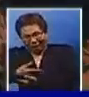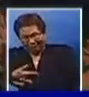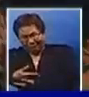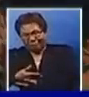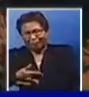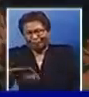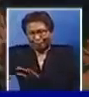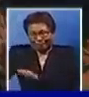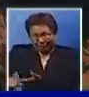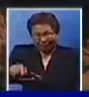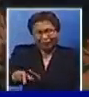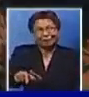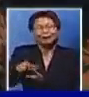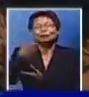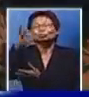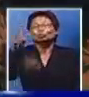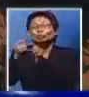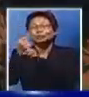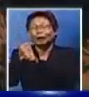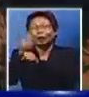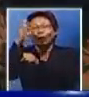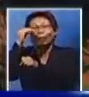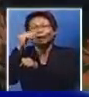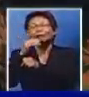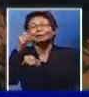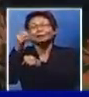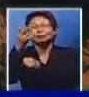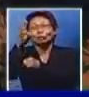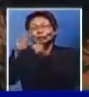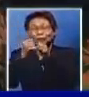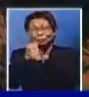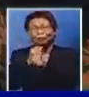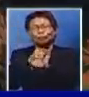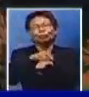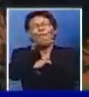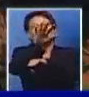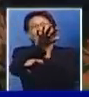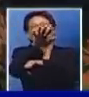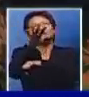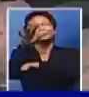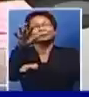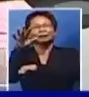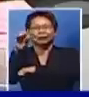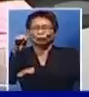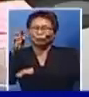anaknya Art Revandran, 17 tahun, pada pukul 5.06 minit petang.